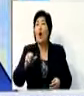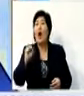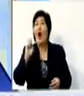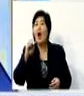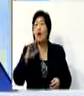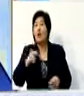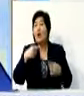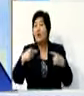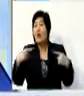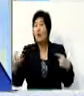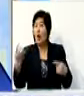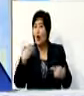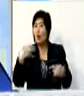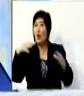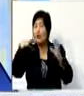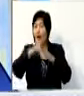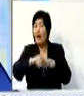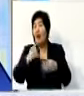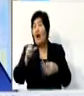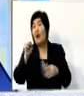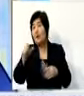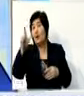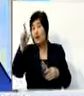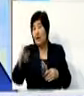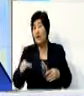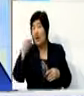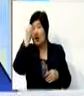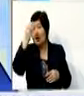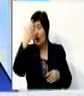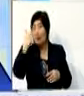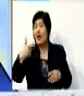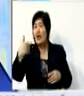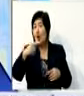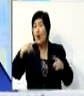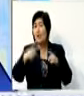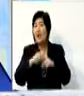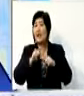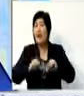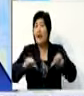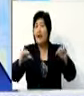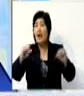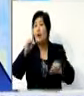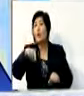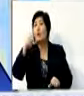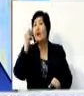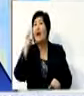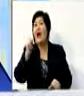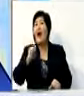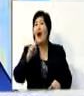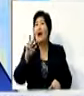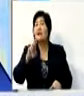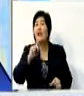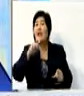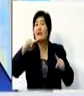бұл қалалардың қатарына Қызылорда да кіреді. Акито Шимочизуки Жапонияның геотехникалық кеңесінің және нөмір 12-ші Азиялық